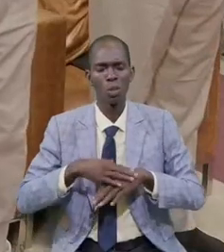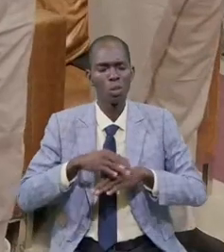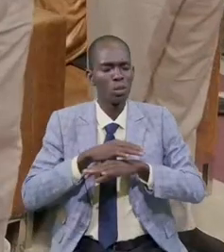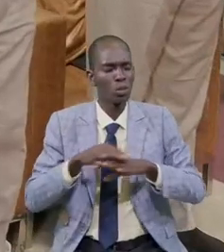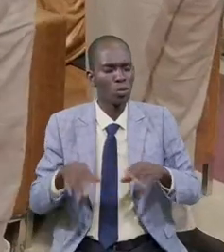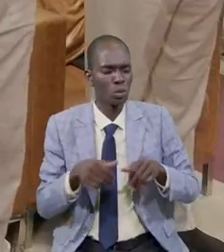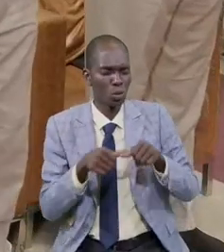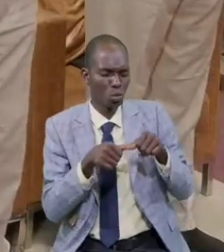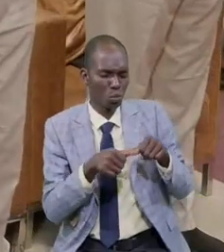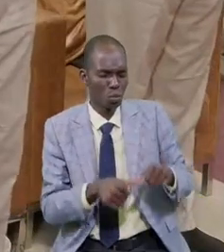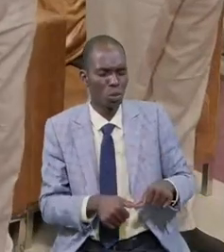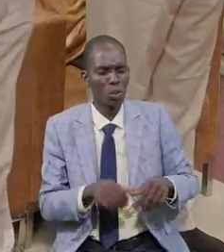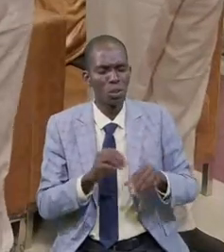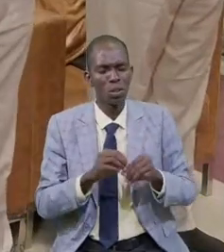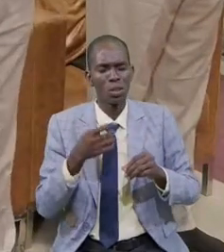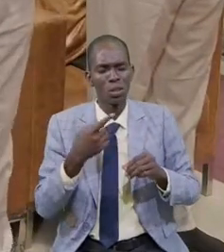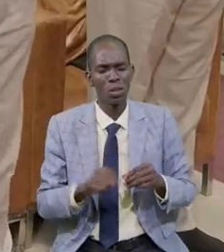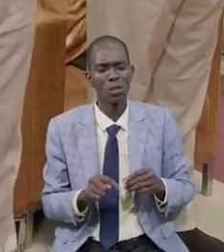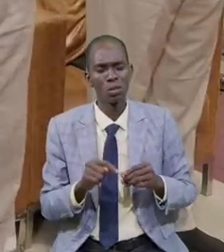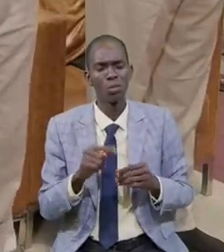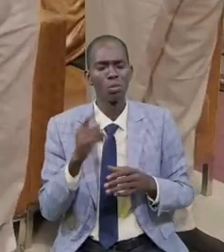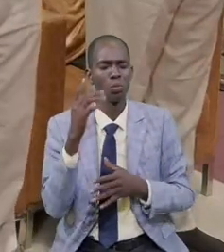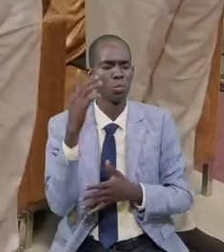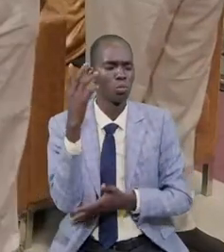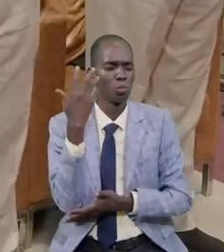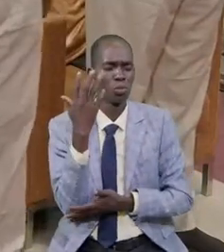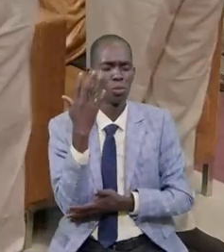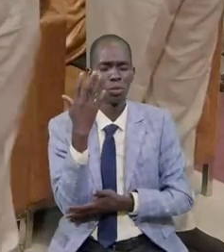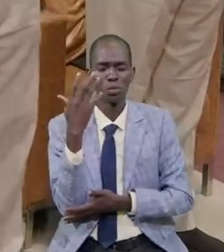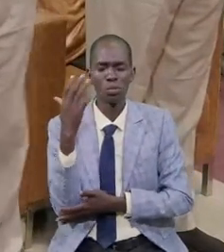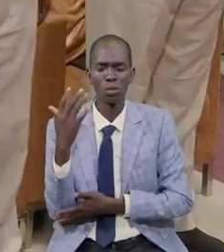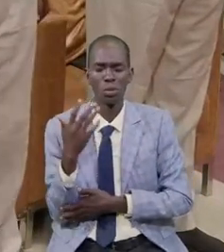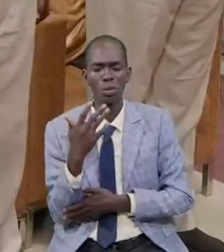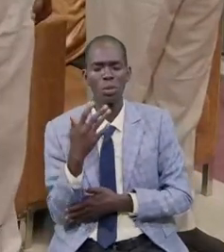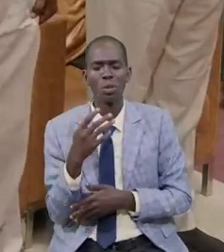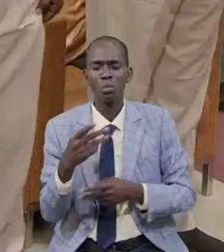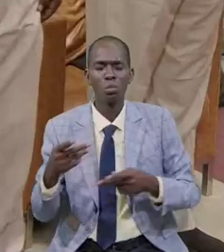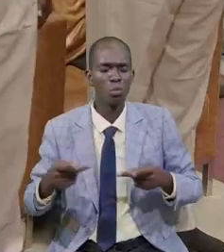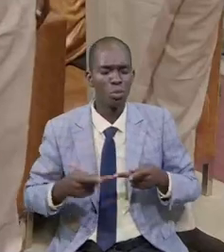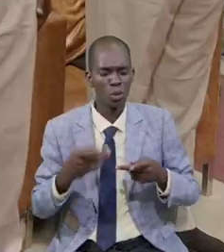Ne demeurez pas dans le désert avec les rétrogrades.